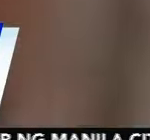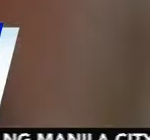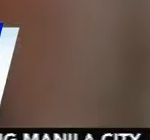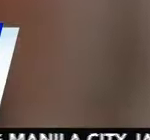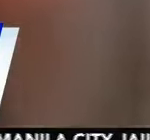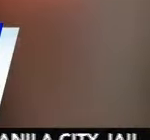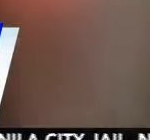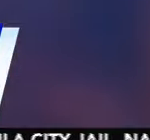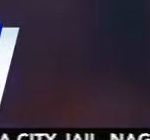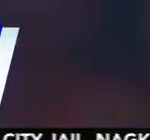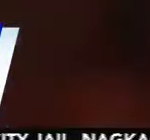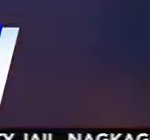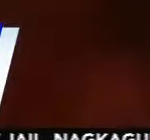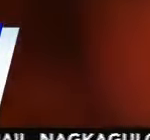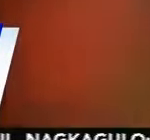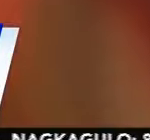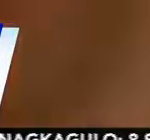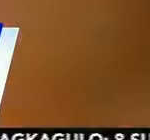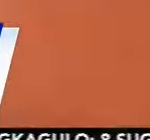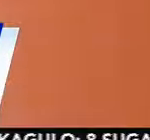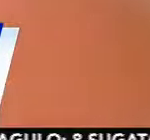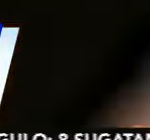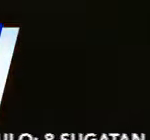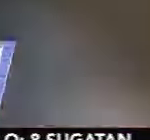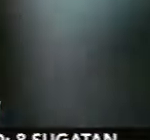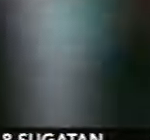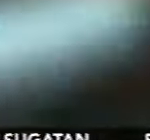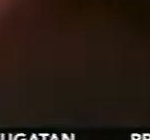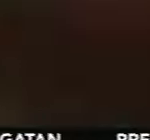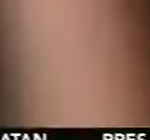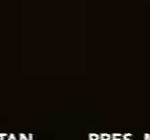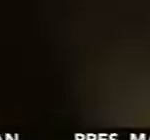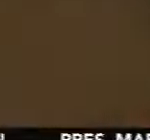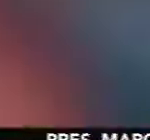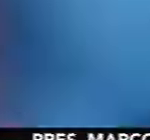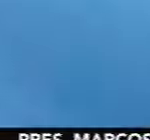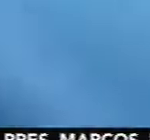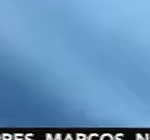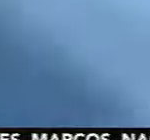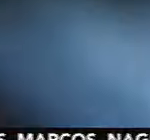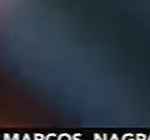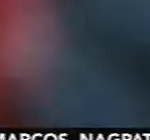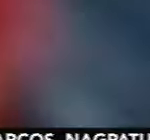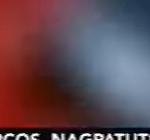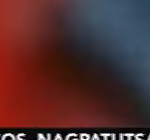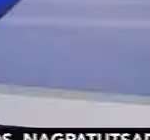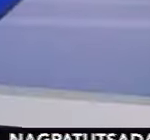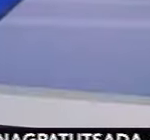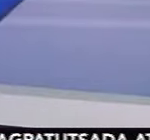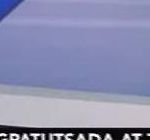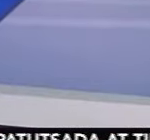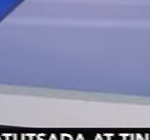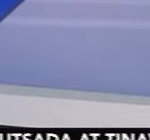driving. Nakikipag-ugnayan naman na ang mga pulis sa LTO at LTFRB.